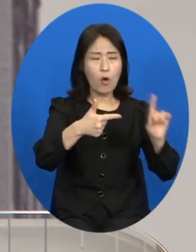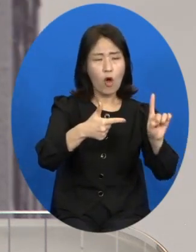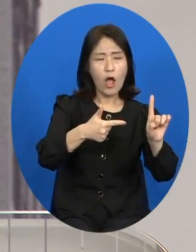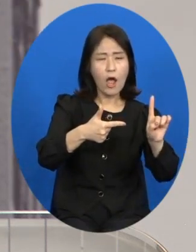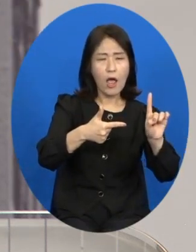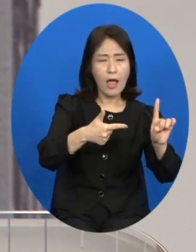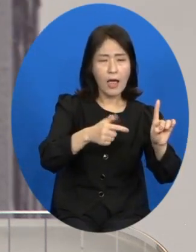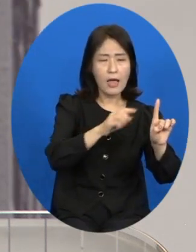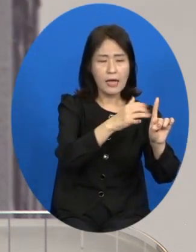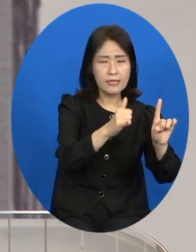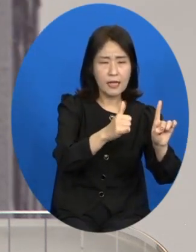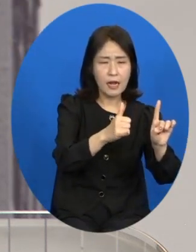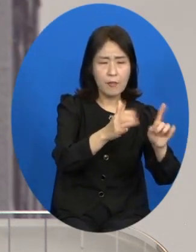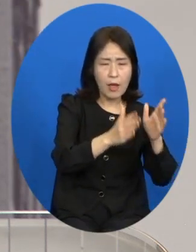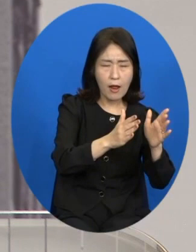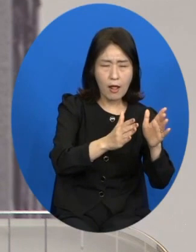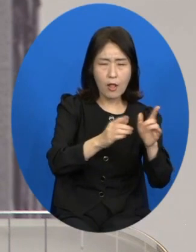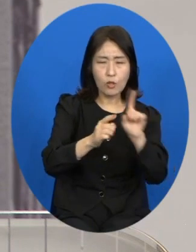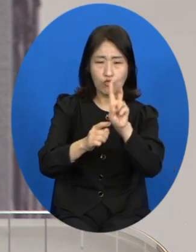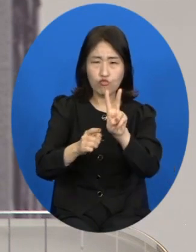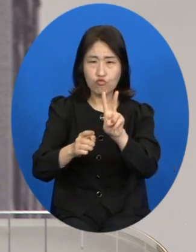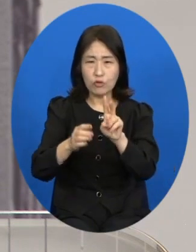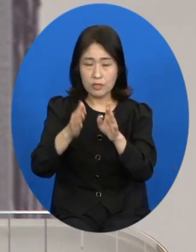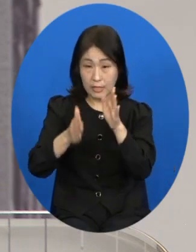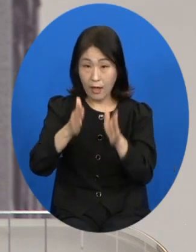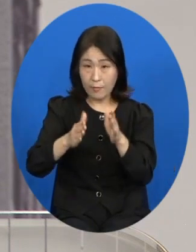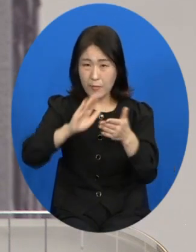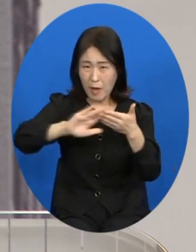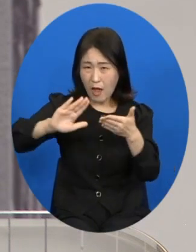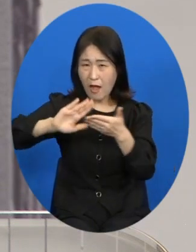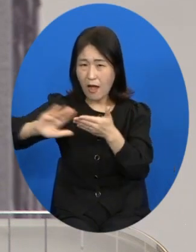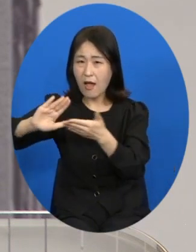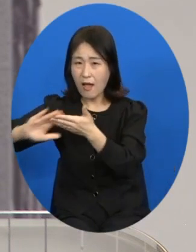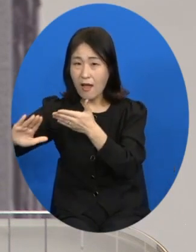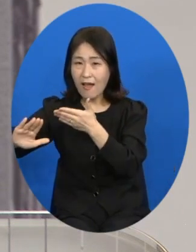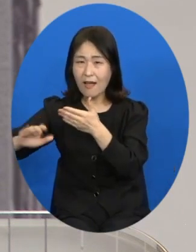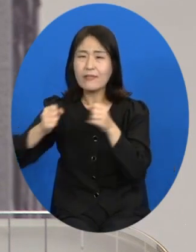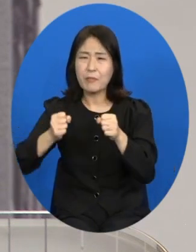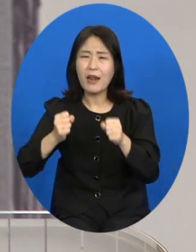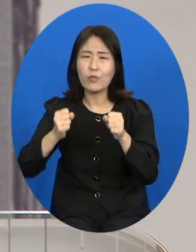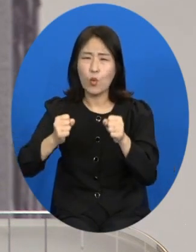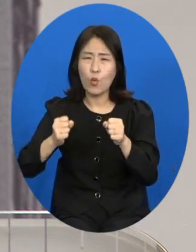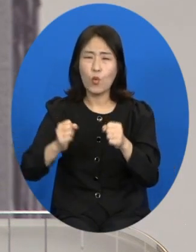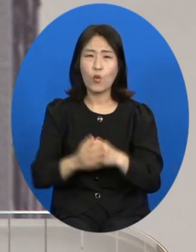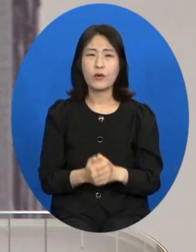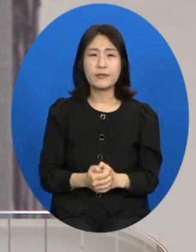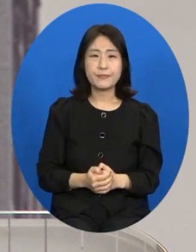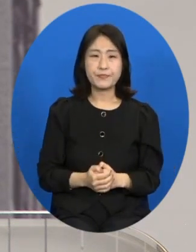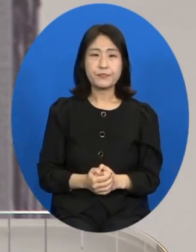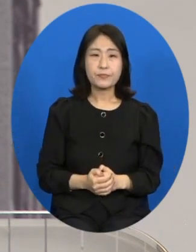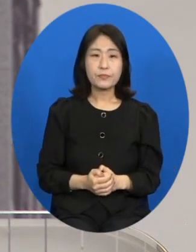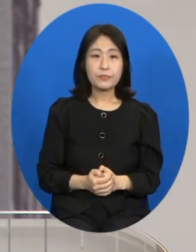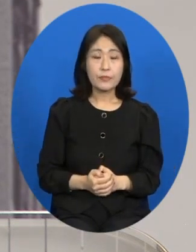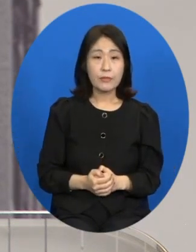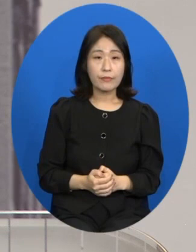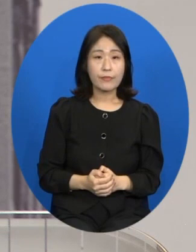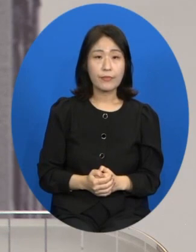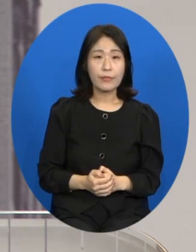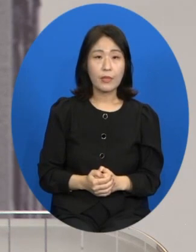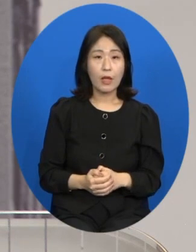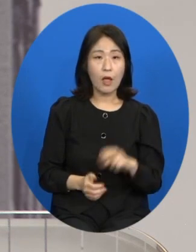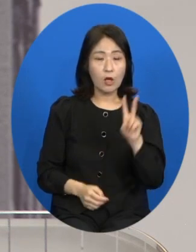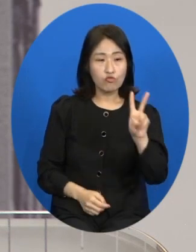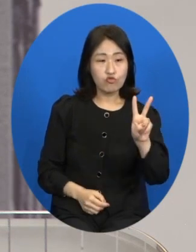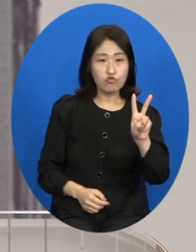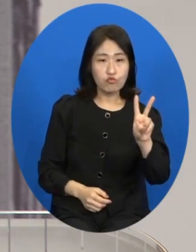27개 팀이 참여를 했는데 그중에 한 팀이 잘 진행을 하다가 첫 번째 잘 지나갔어요이 두 번째 사람이 세